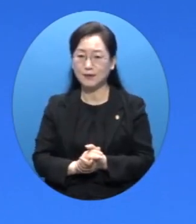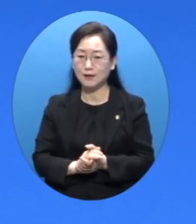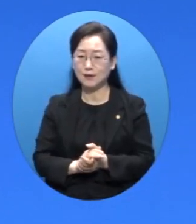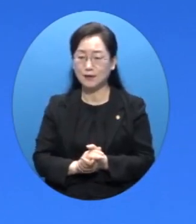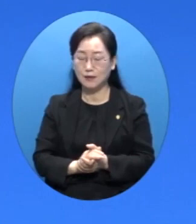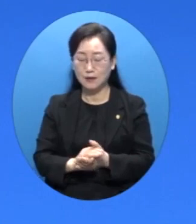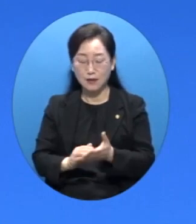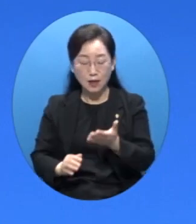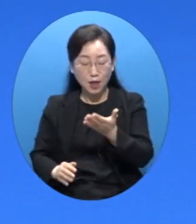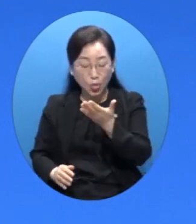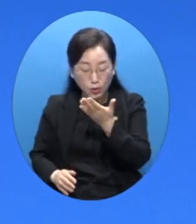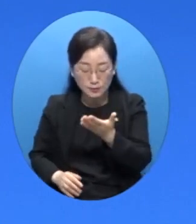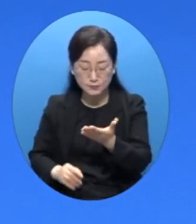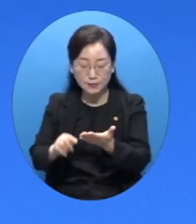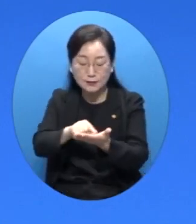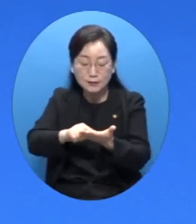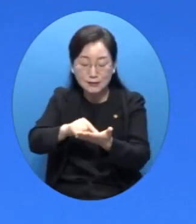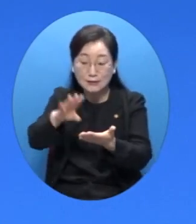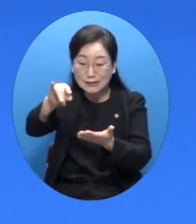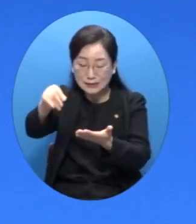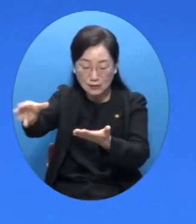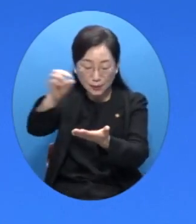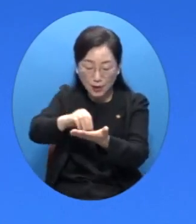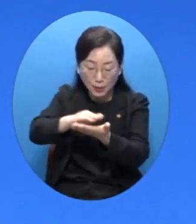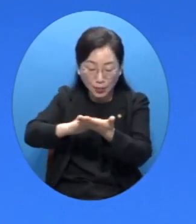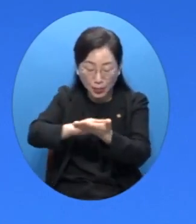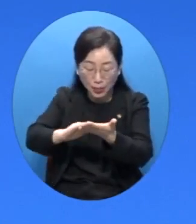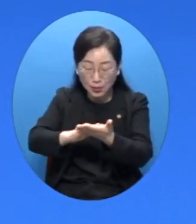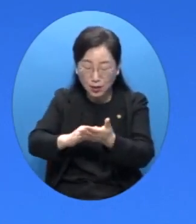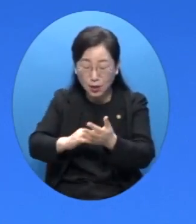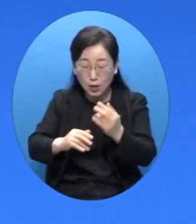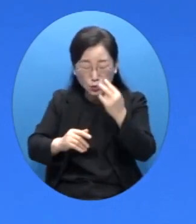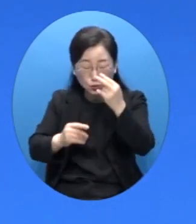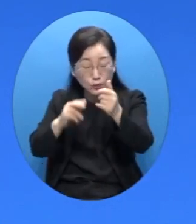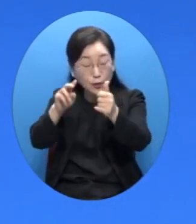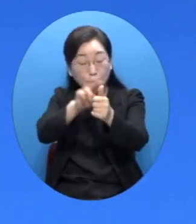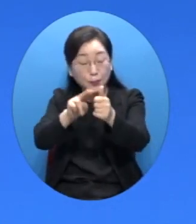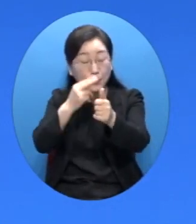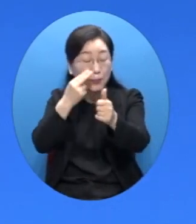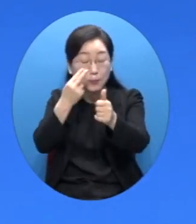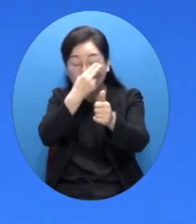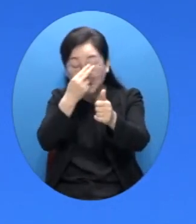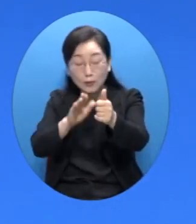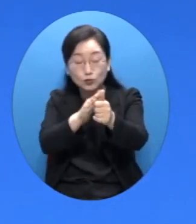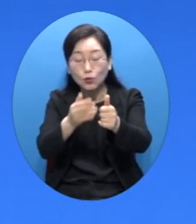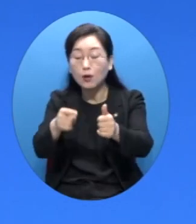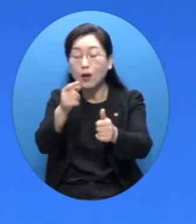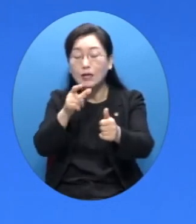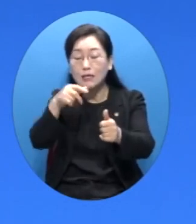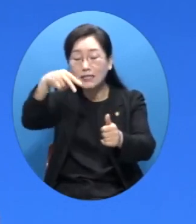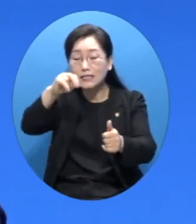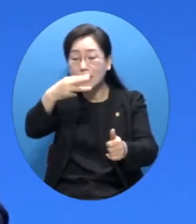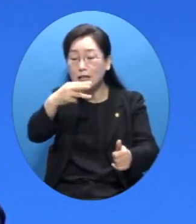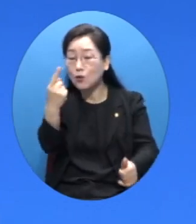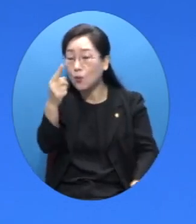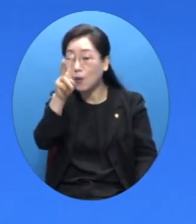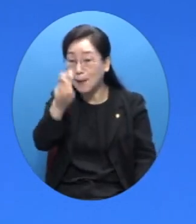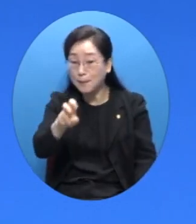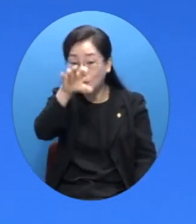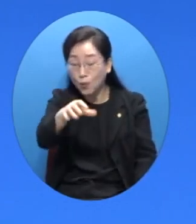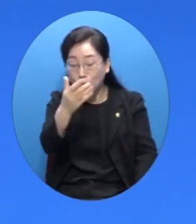침을 땅에 뱉으시고 그걸 흙으리에서 눈에 발라서 실나무에 가서 씻고 와라. 그래서 눈을 가서 씻고 오니까 눈이